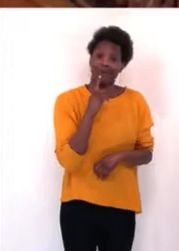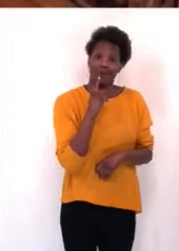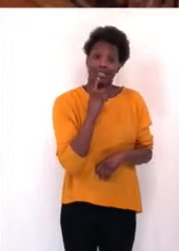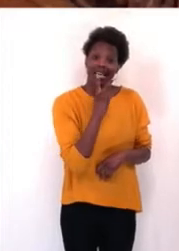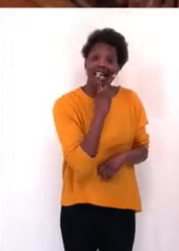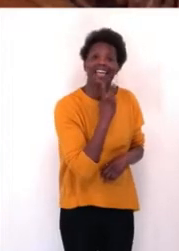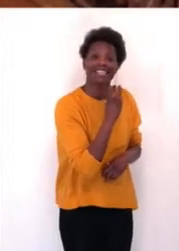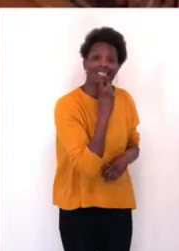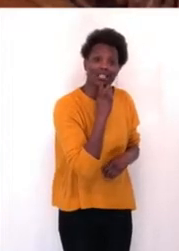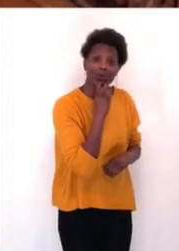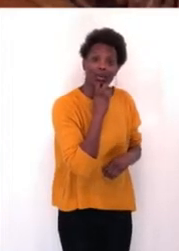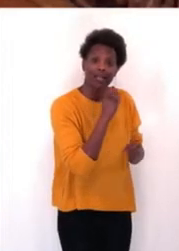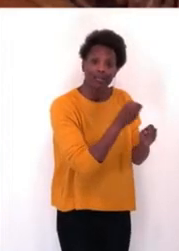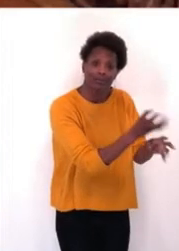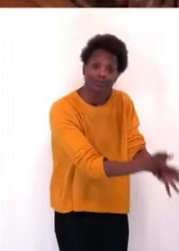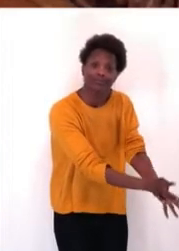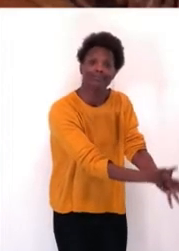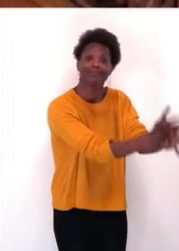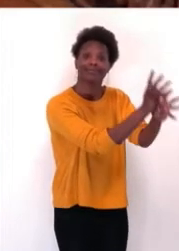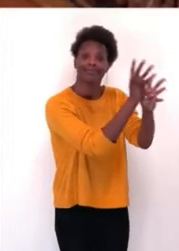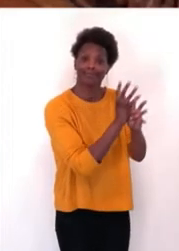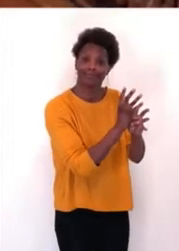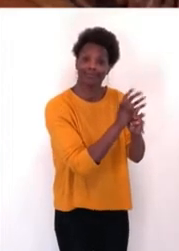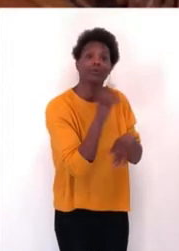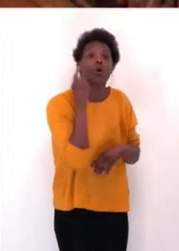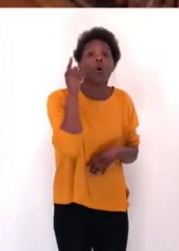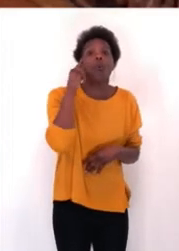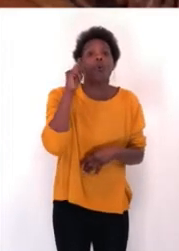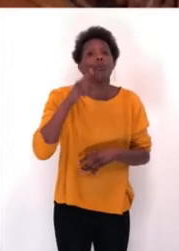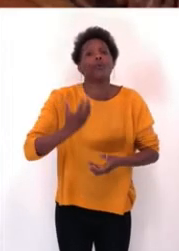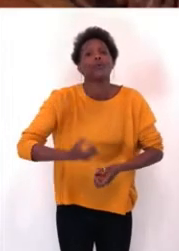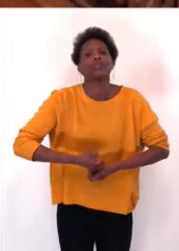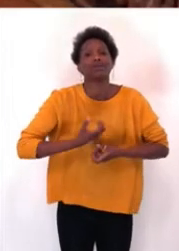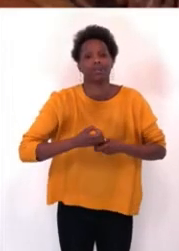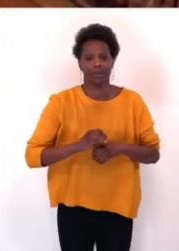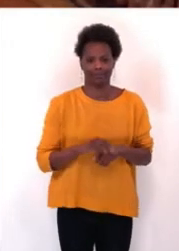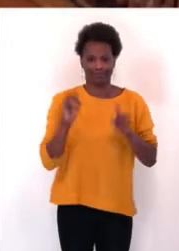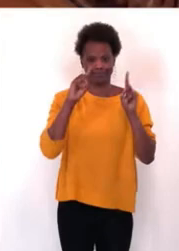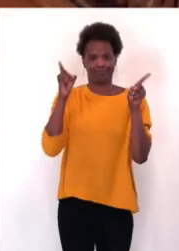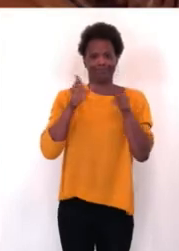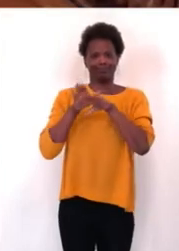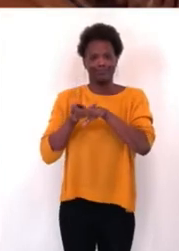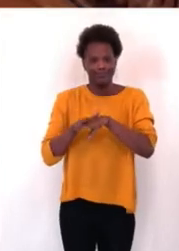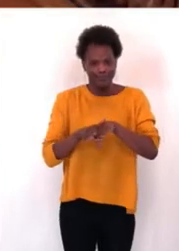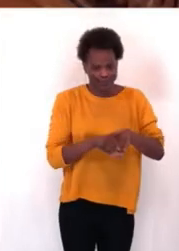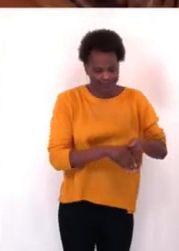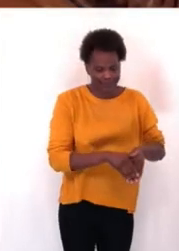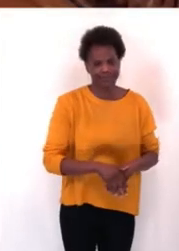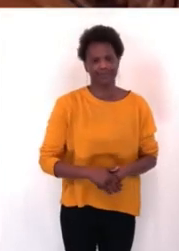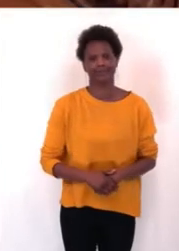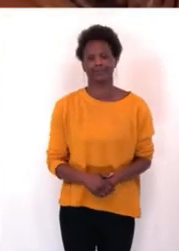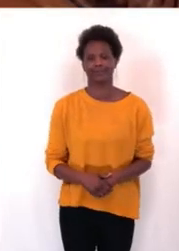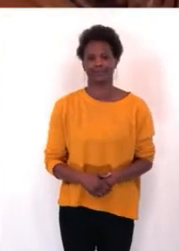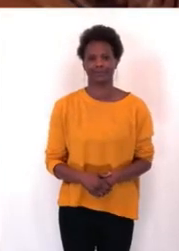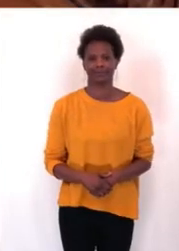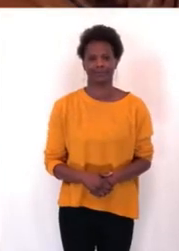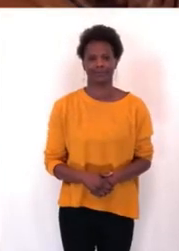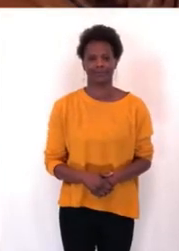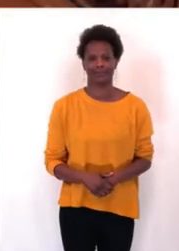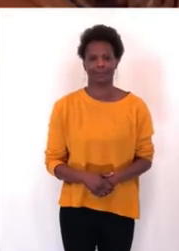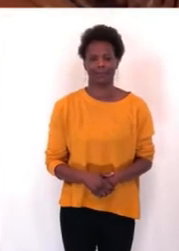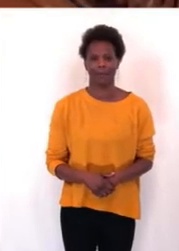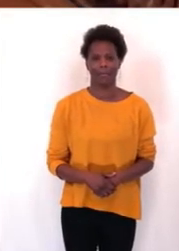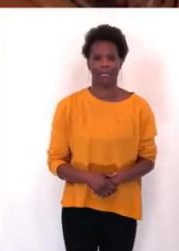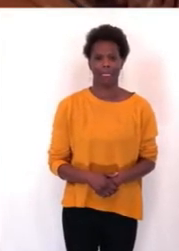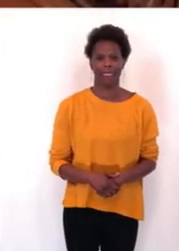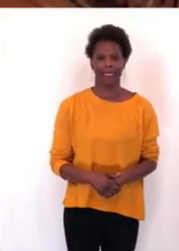venir s'exprimer. Je ferme la parenthèse. Alors, vous avez mis, au moment de votre